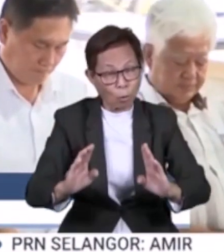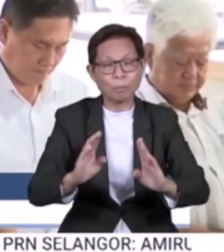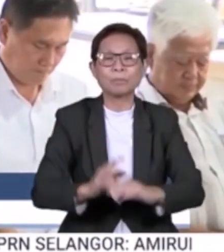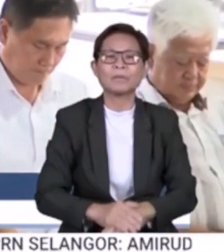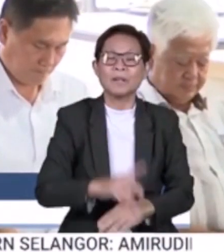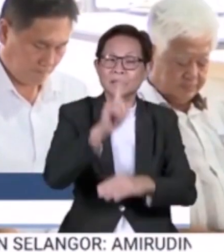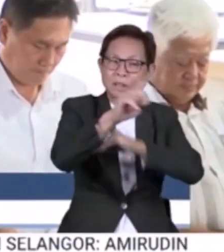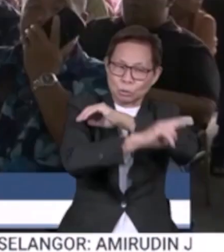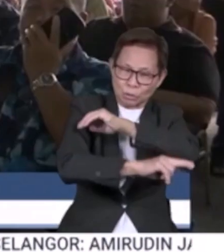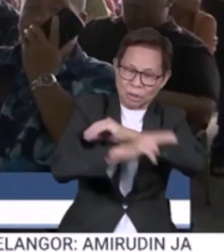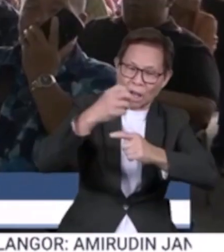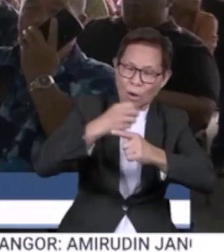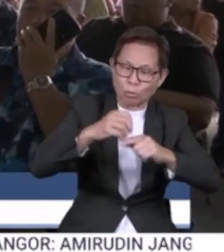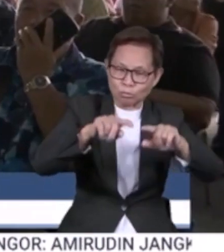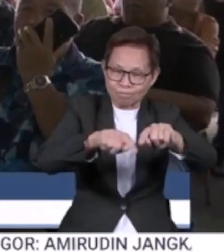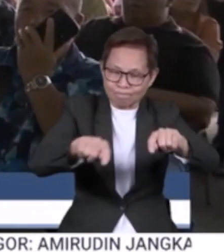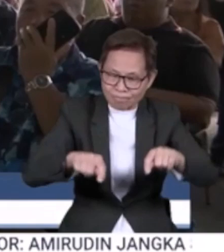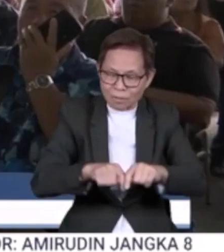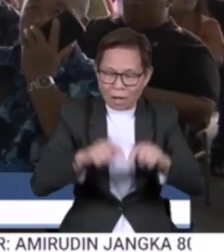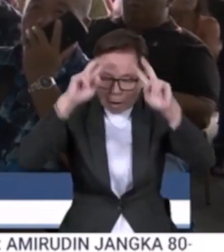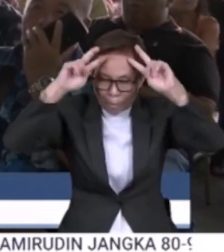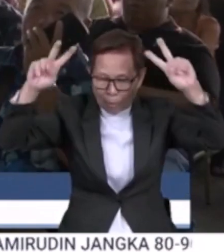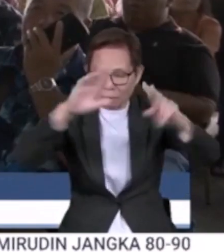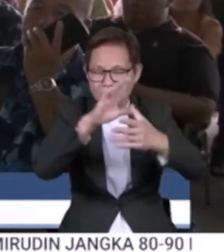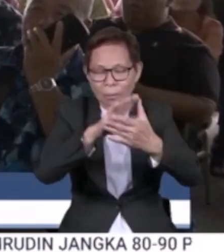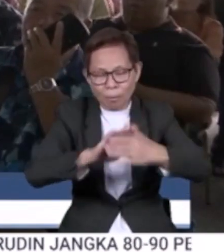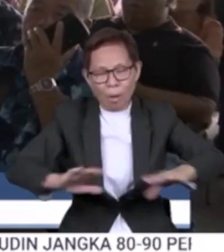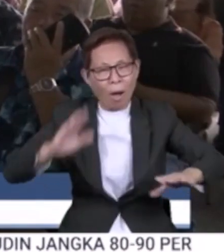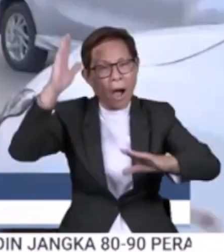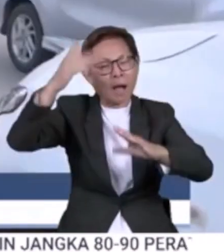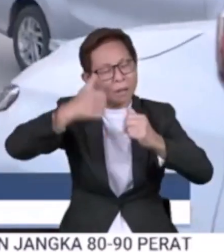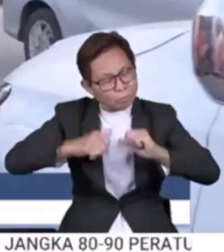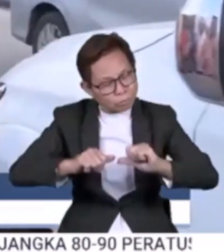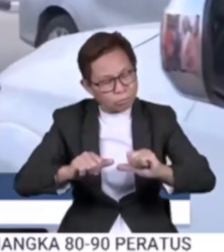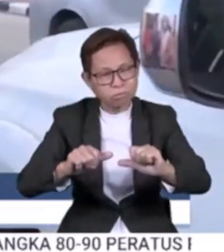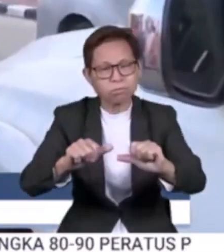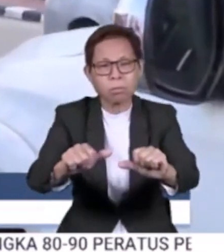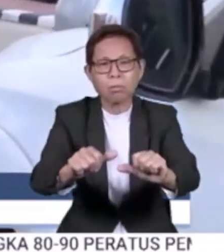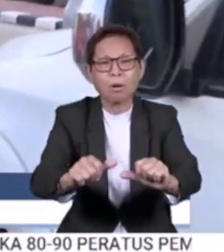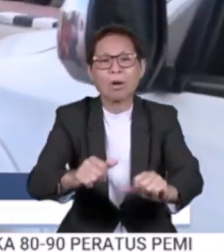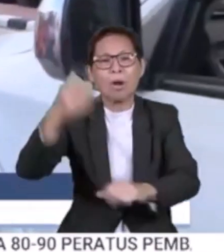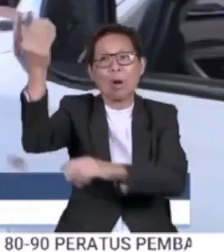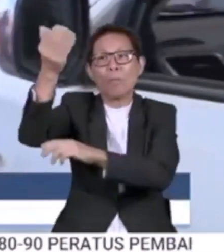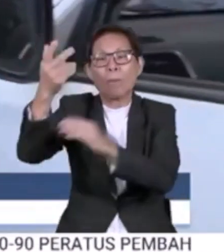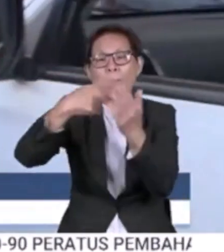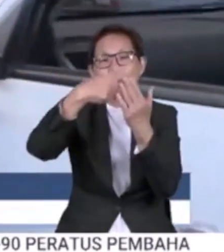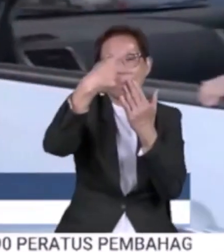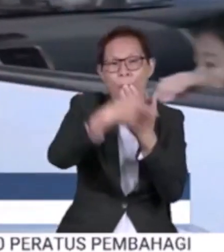sebuah negeri atau wilayah yang aman dan Harmoni akan dapat dikekalkan beliau